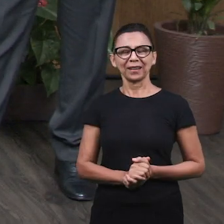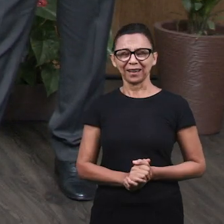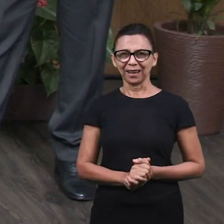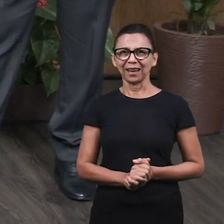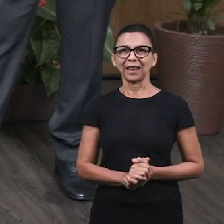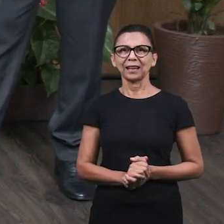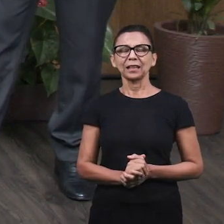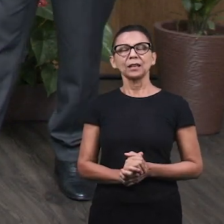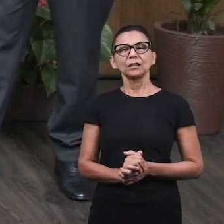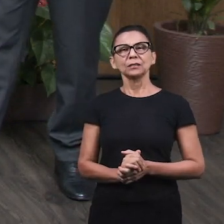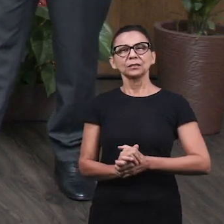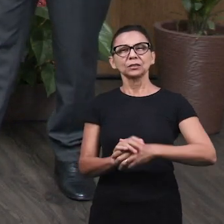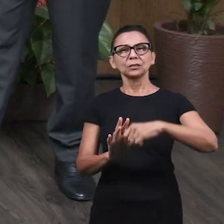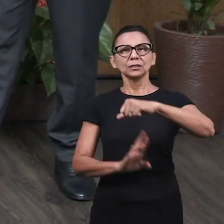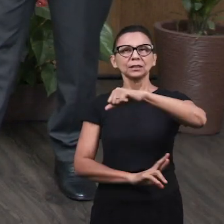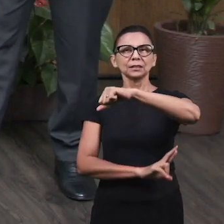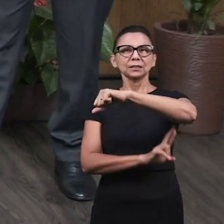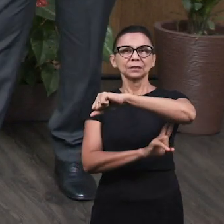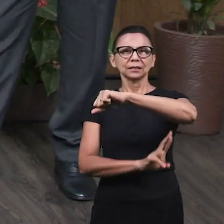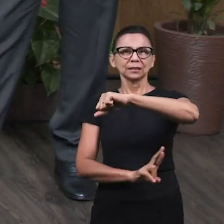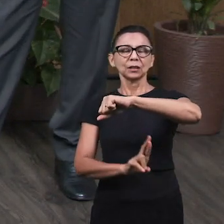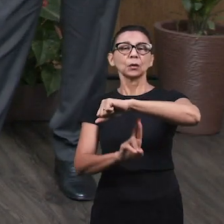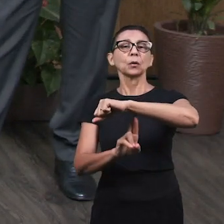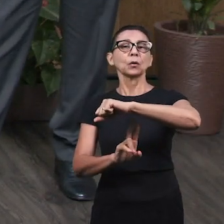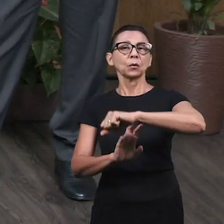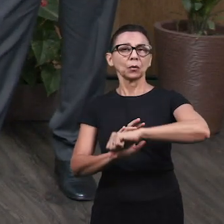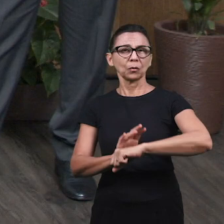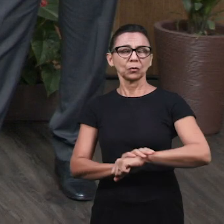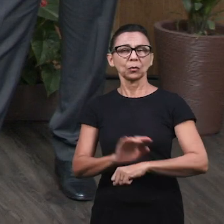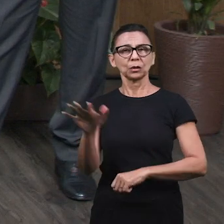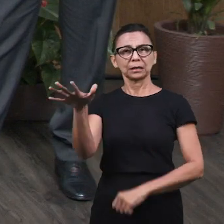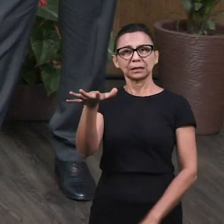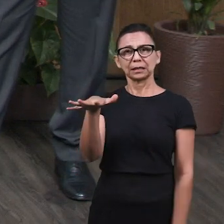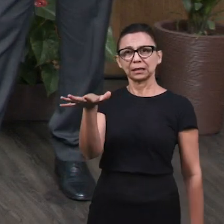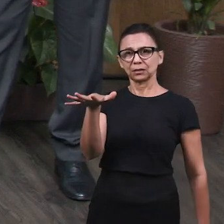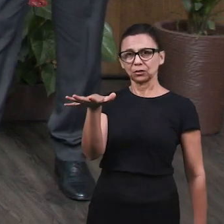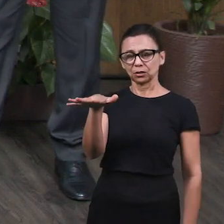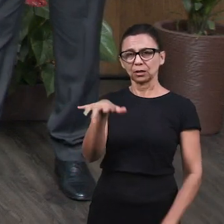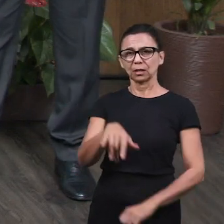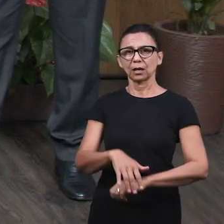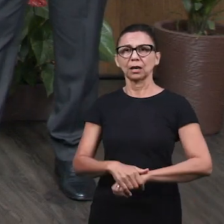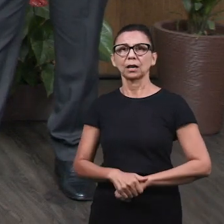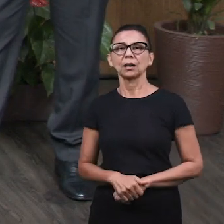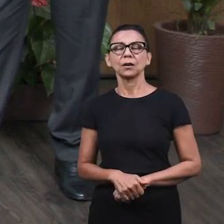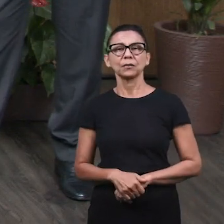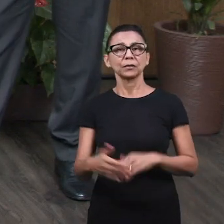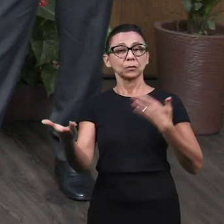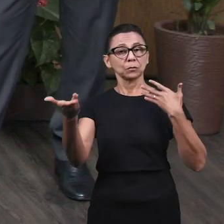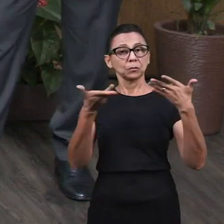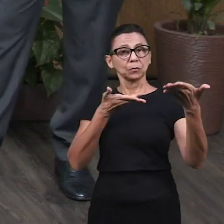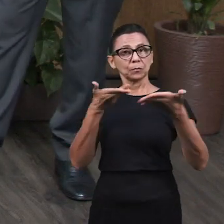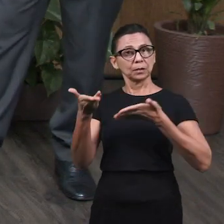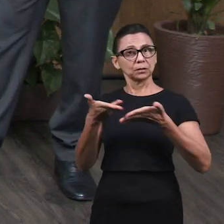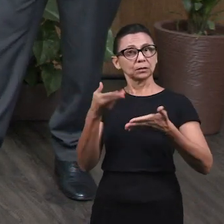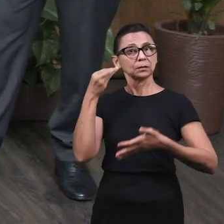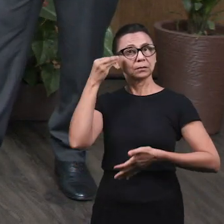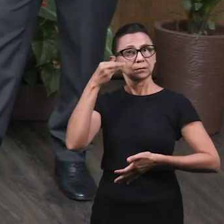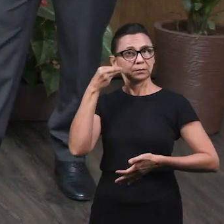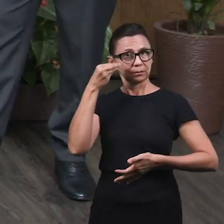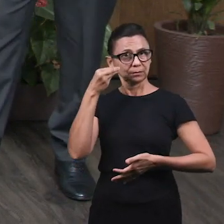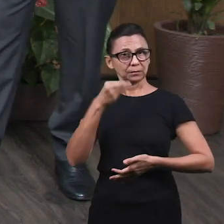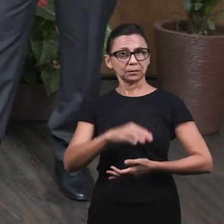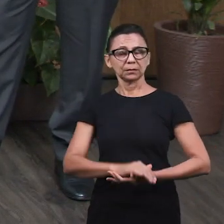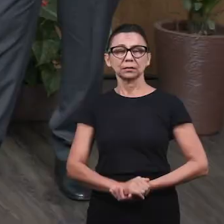Porto Velho, État de Rondônia. Alisson Barbano Marangoni Correa nous a partagé